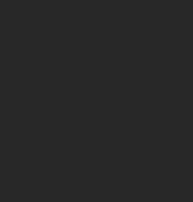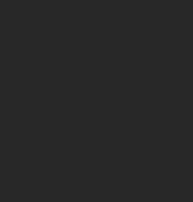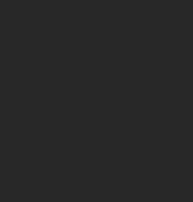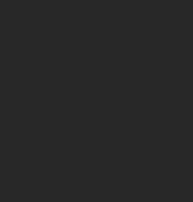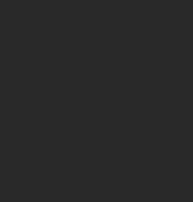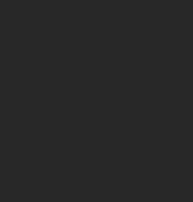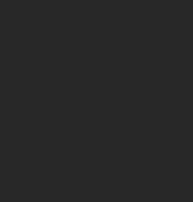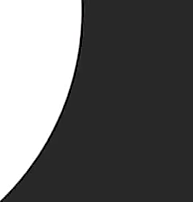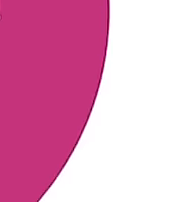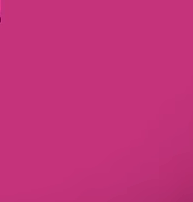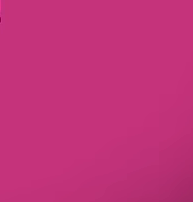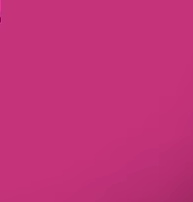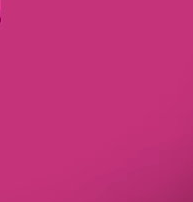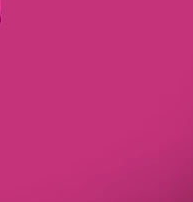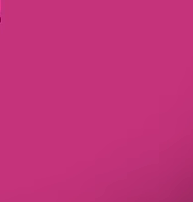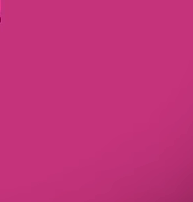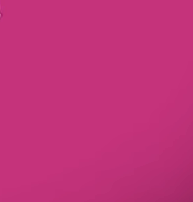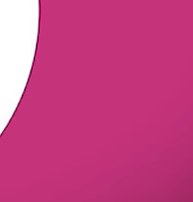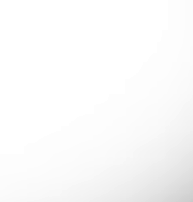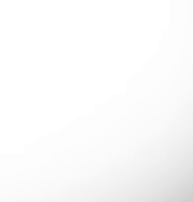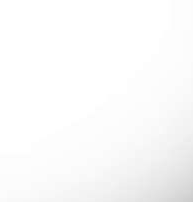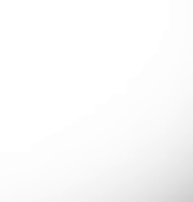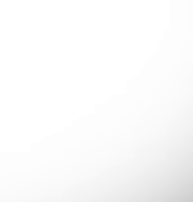Re, viss ēters ir te!